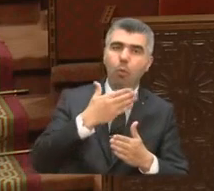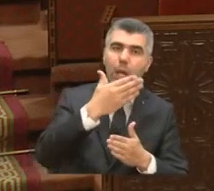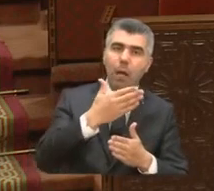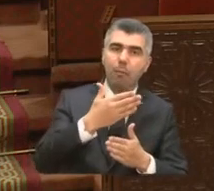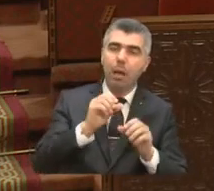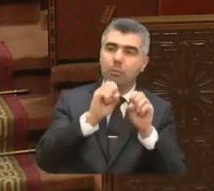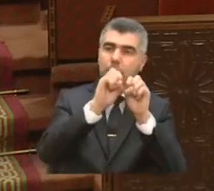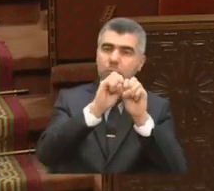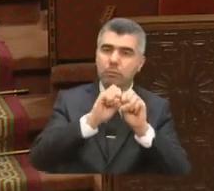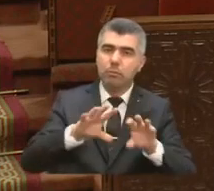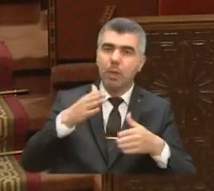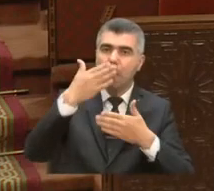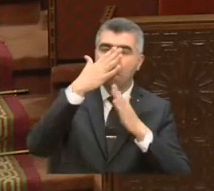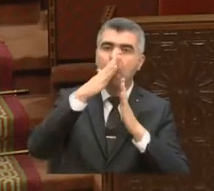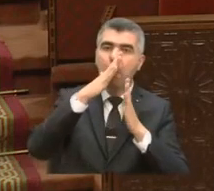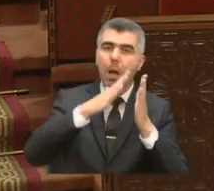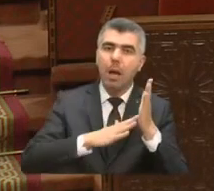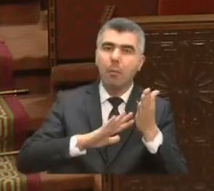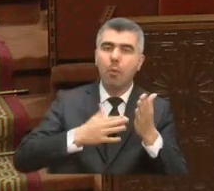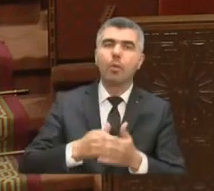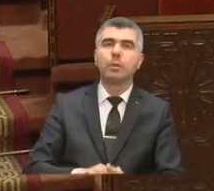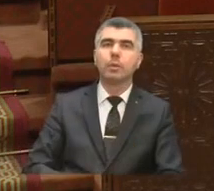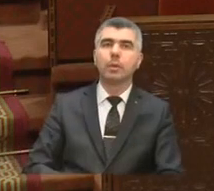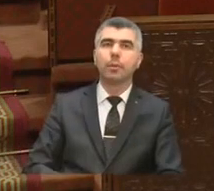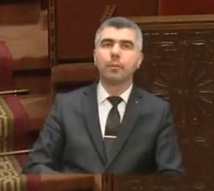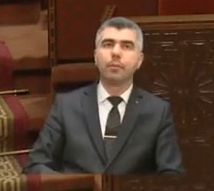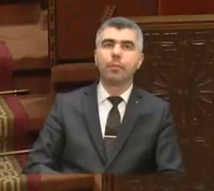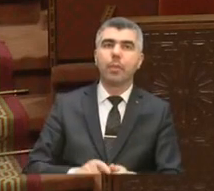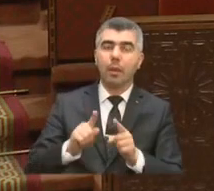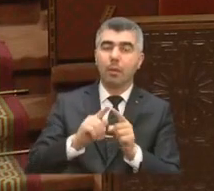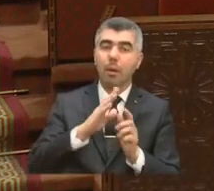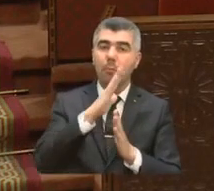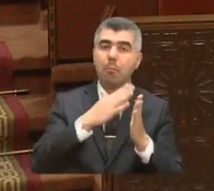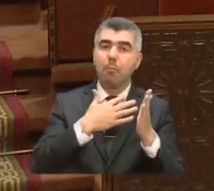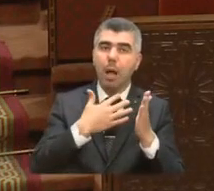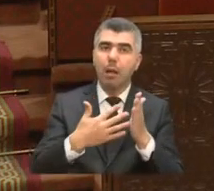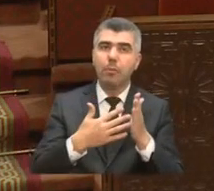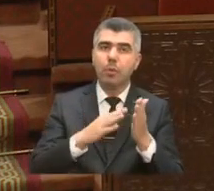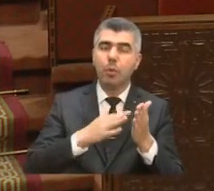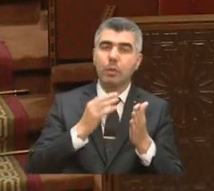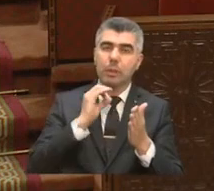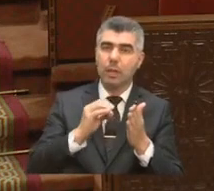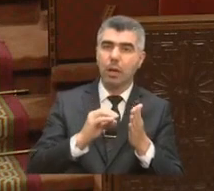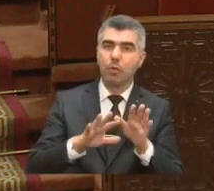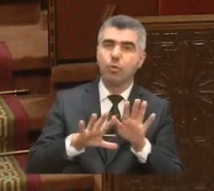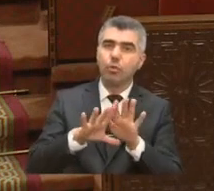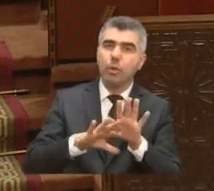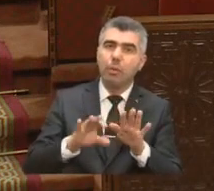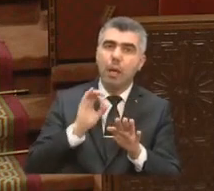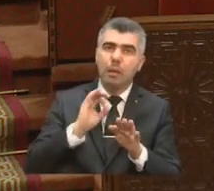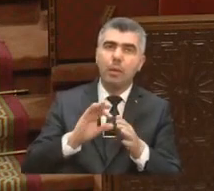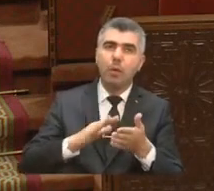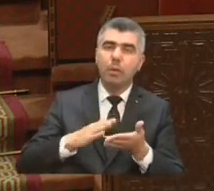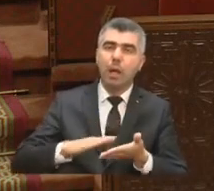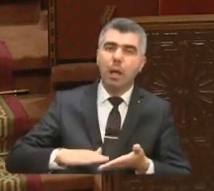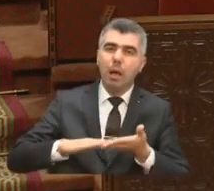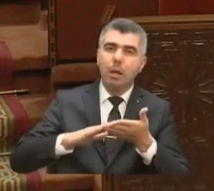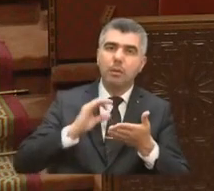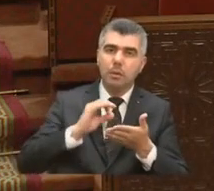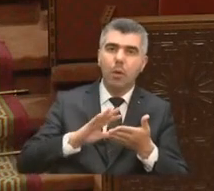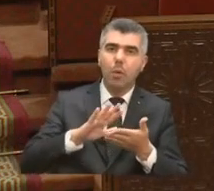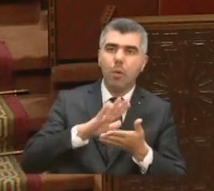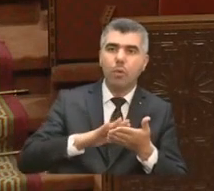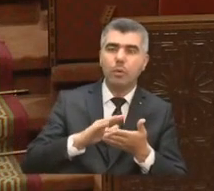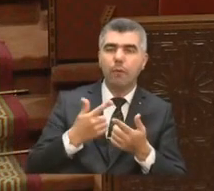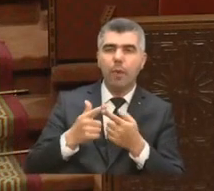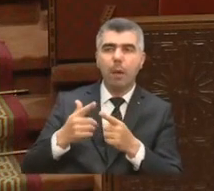يغطيك التراب الوطني بالشبكه وهذا المخطط ياخذ بعين الاعتبار نمو الاقتصادي والحاجات المرتقبه لنقل المسافرين والبضائع وتطور نسبه